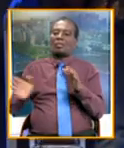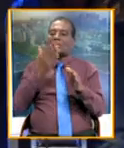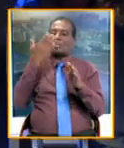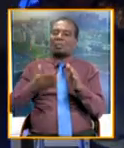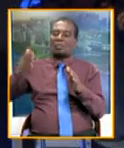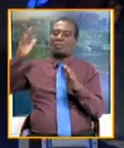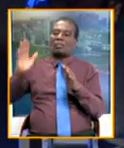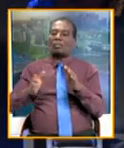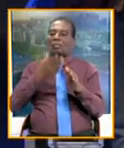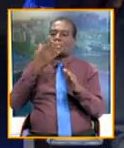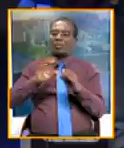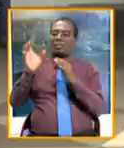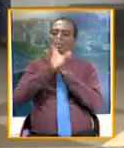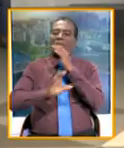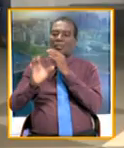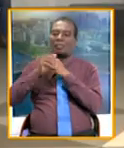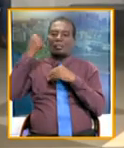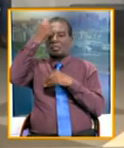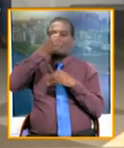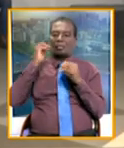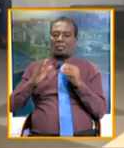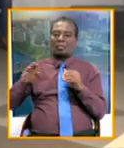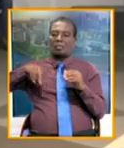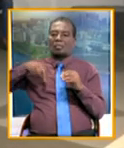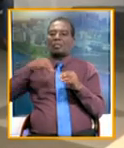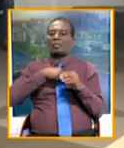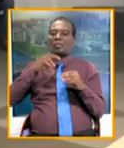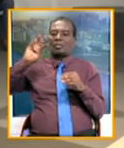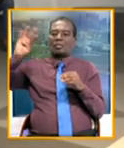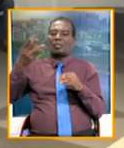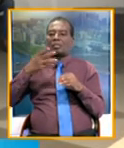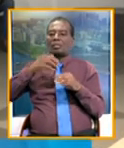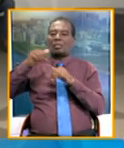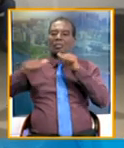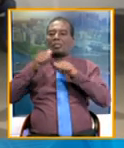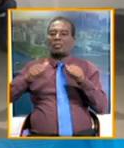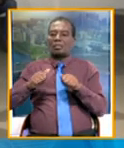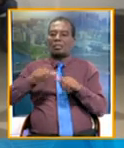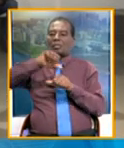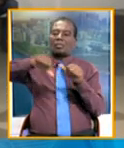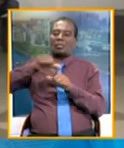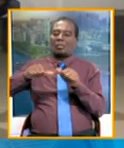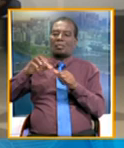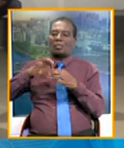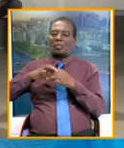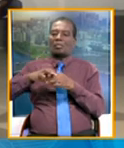fils du continent africain. Nous sommes aujourd'hui à la quatrième activité autour d'Amadou Ampateba. Nous avons fait déjà les contes